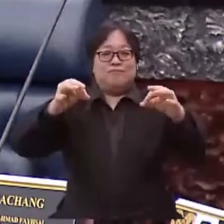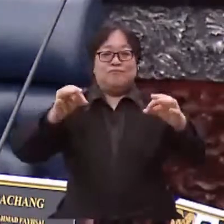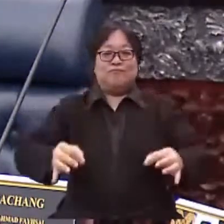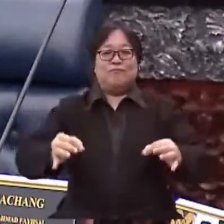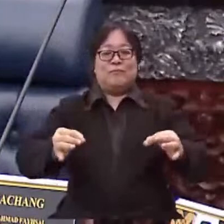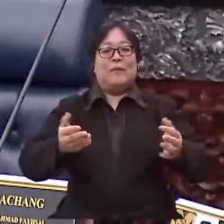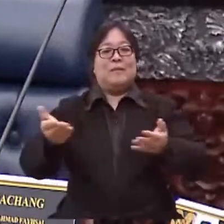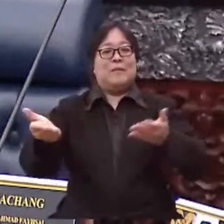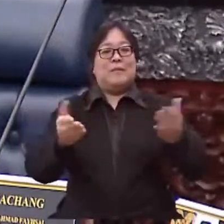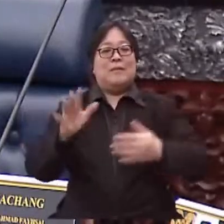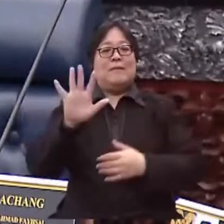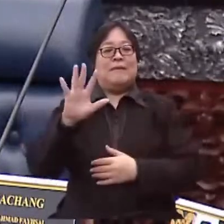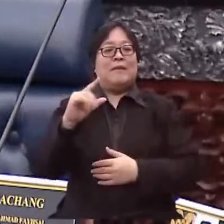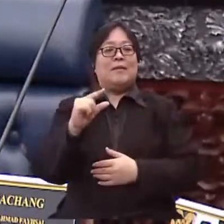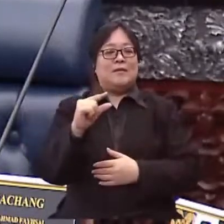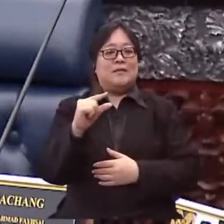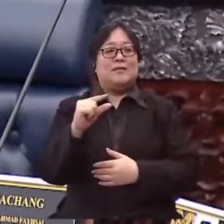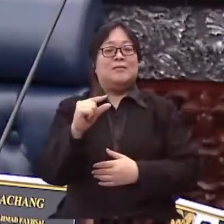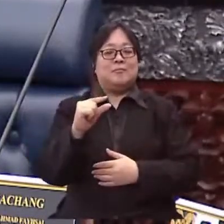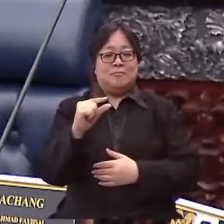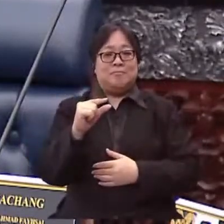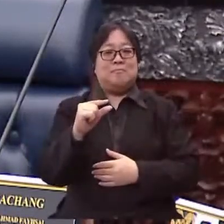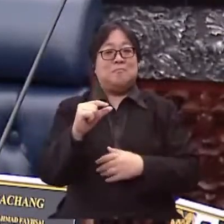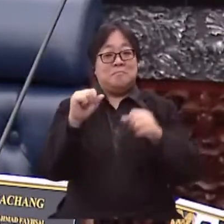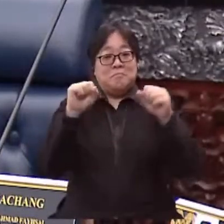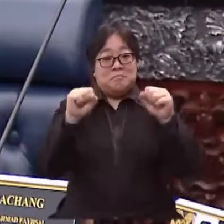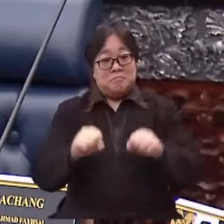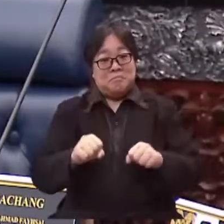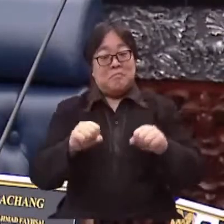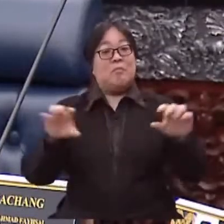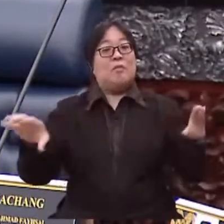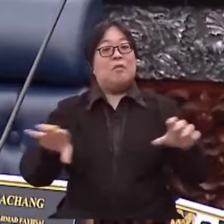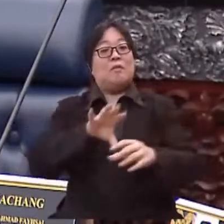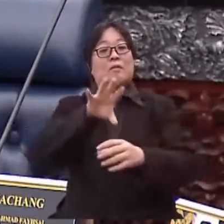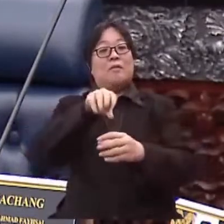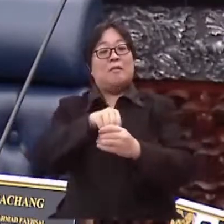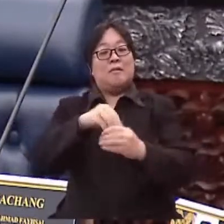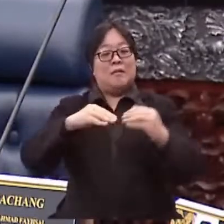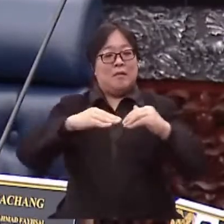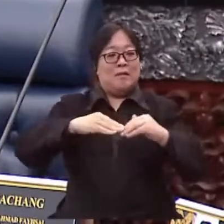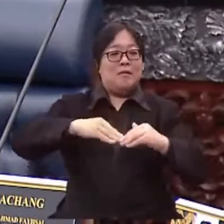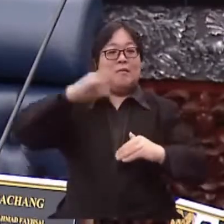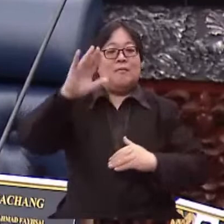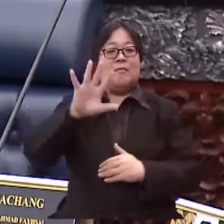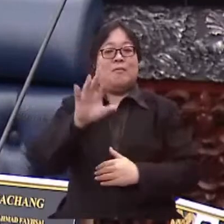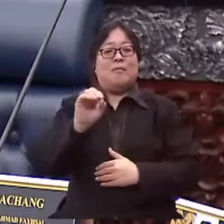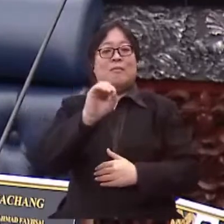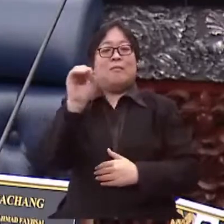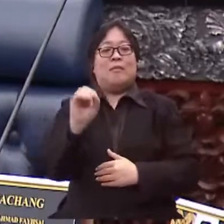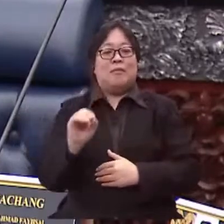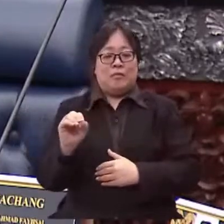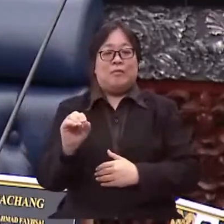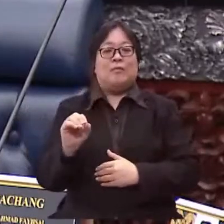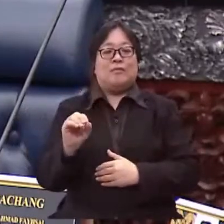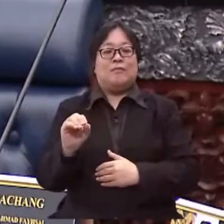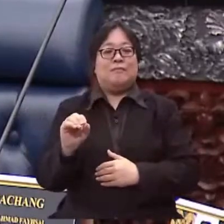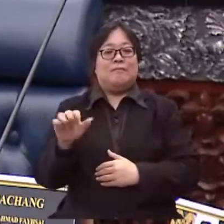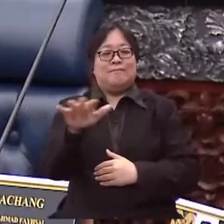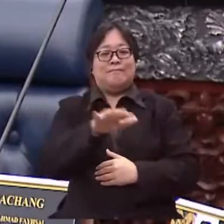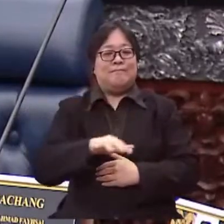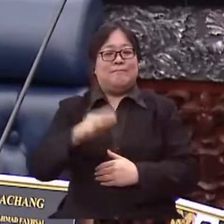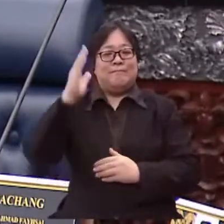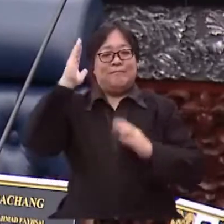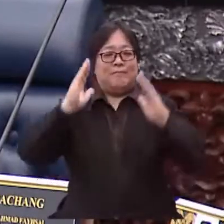kenikmatan 5g dapat dilaksanakan meliputi lebih 50 100 lah di kawasan di seluruh